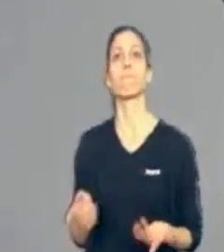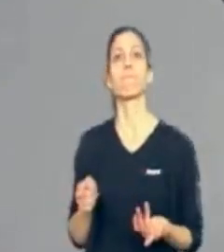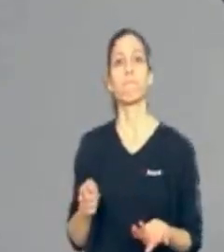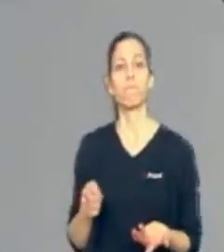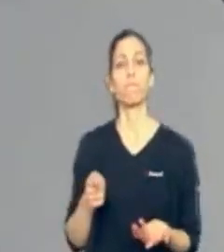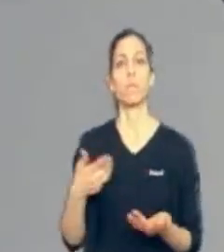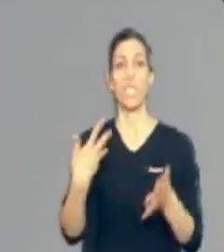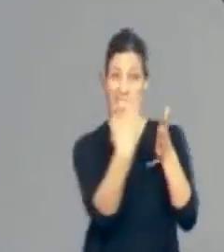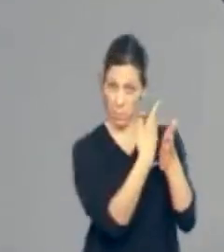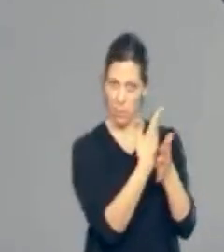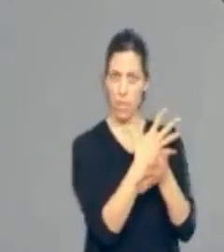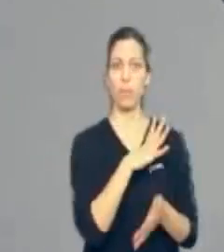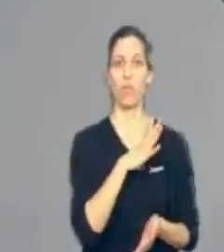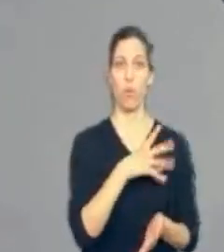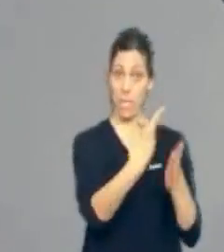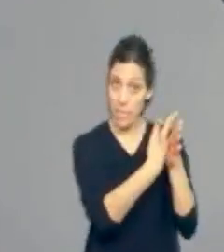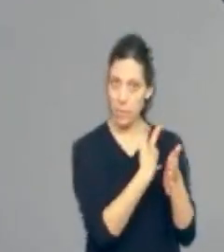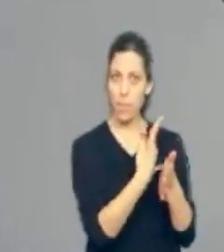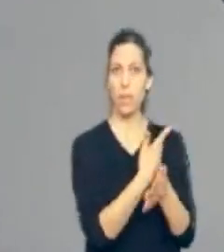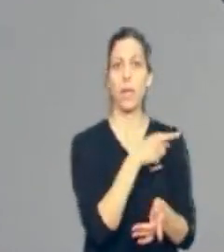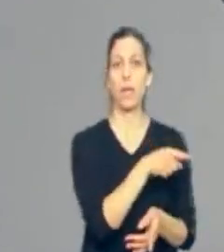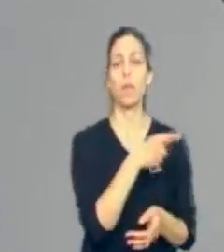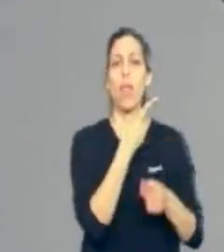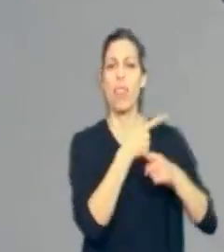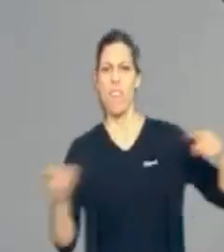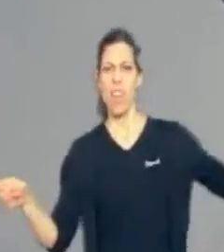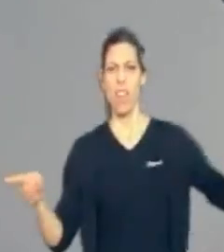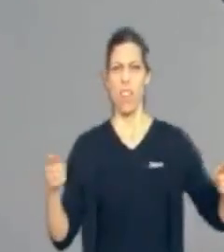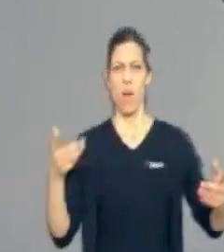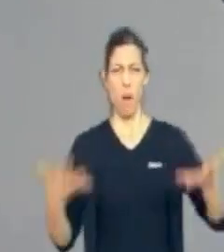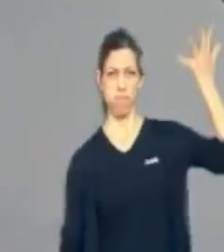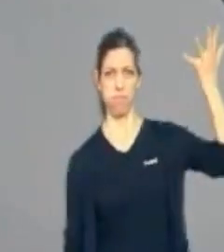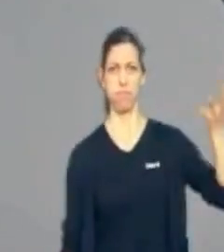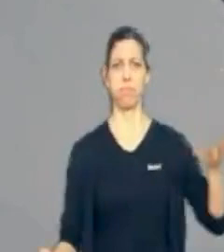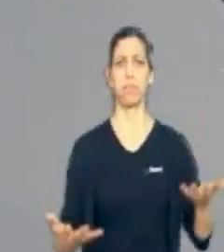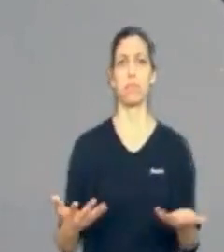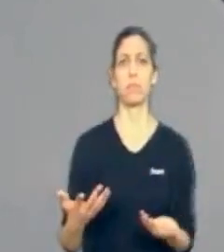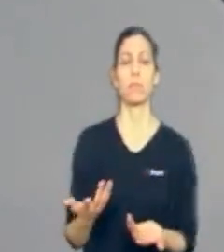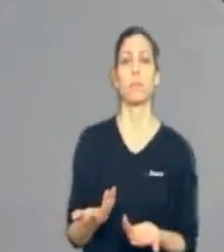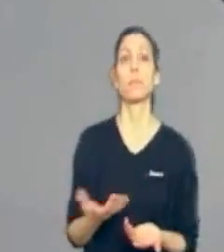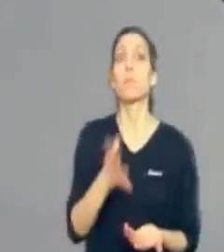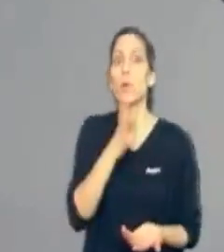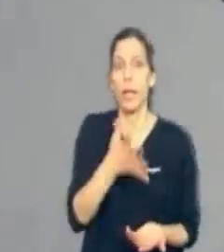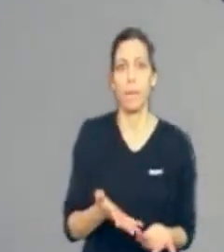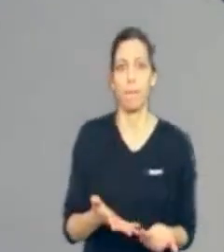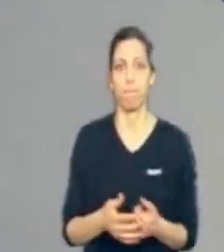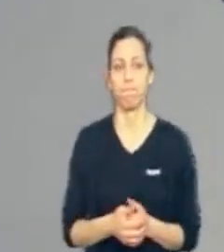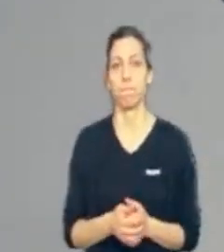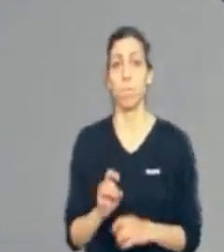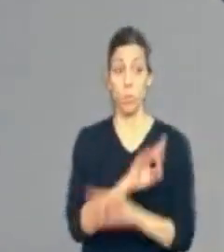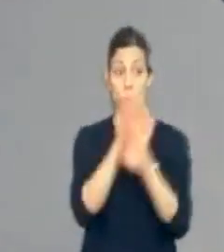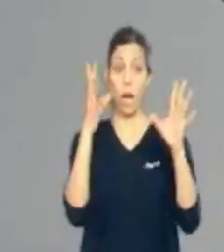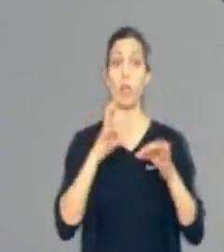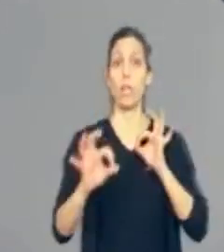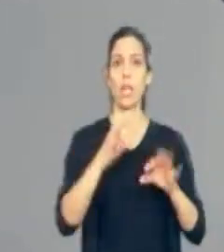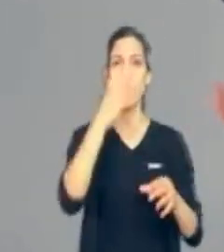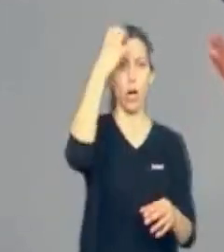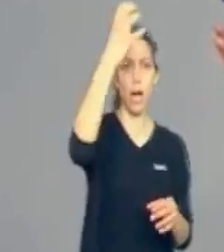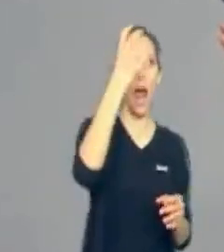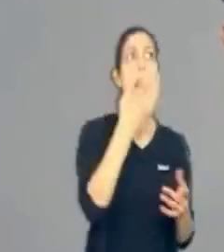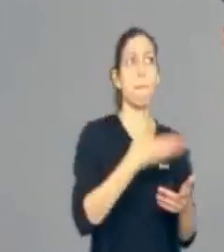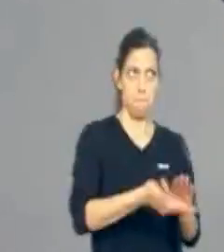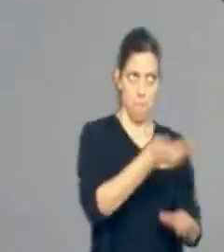Que ens ho expliquen. Per què aquestes diferències tan abismals? Perquè està clar que el Teatre Real tindrà que tindre